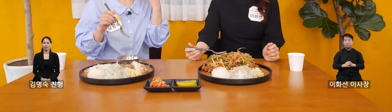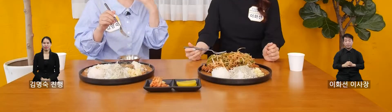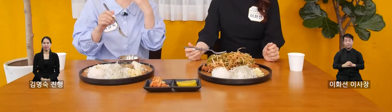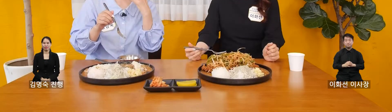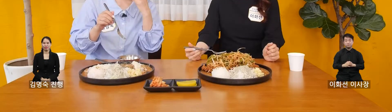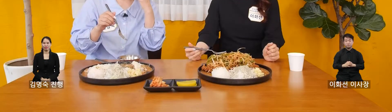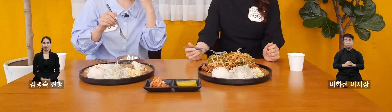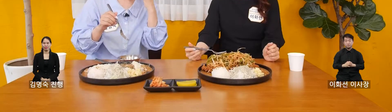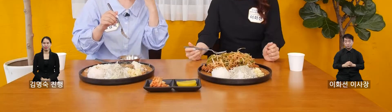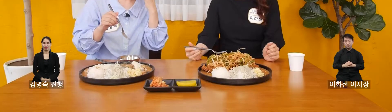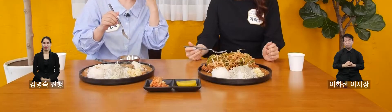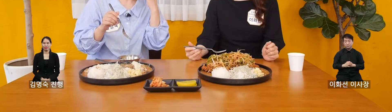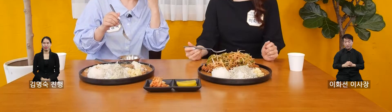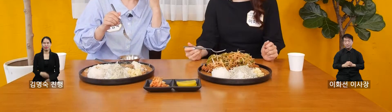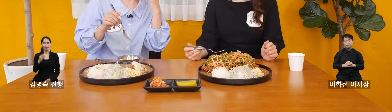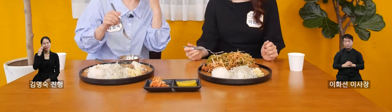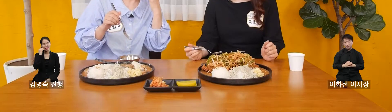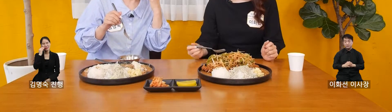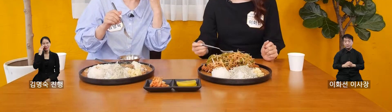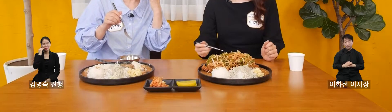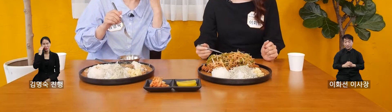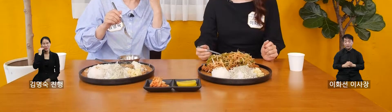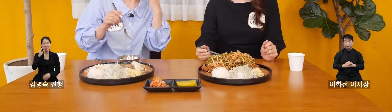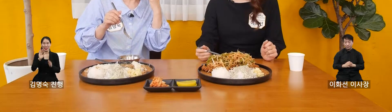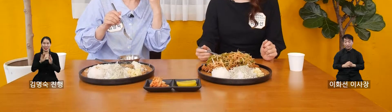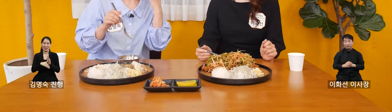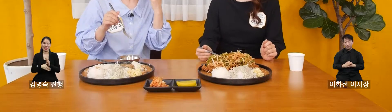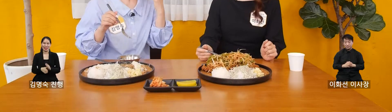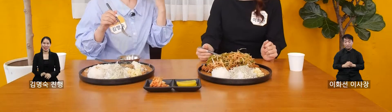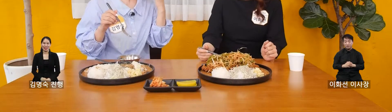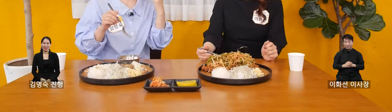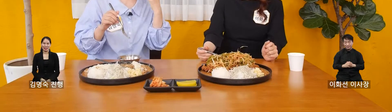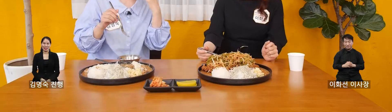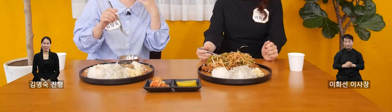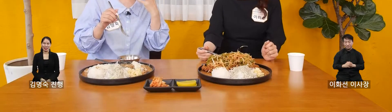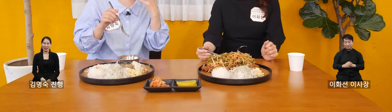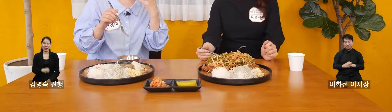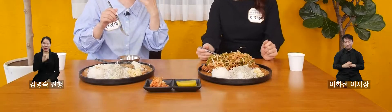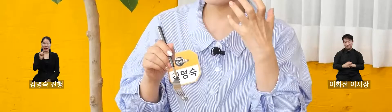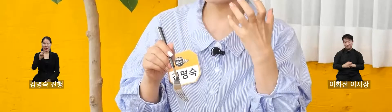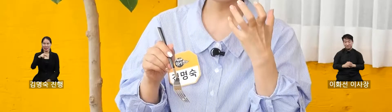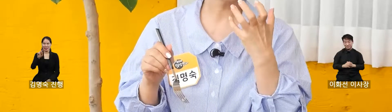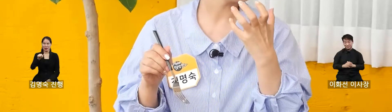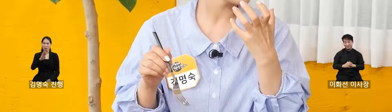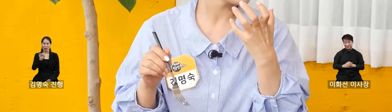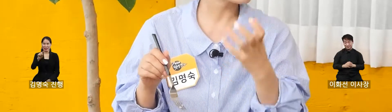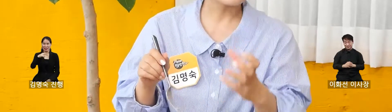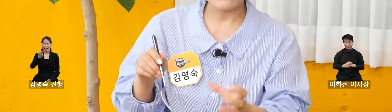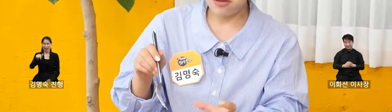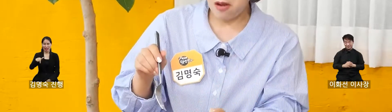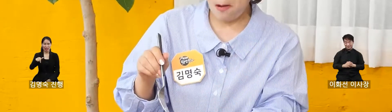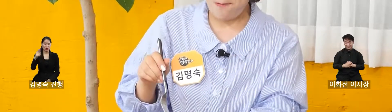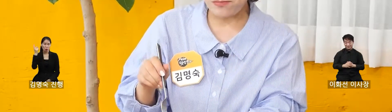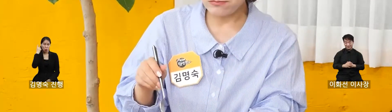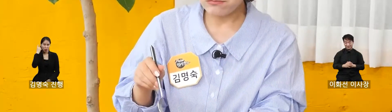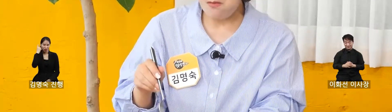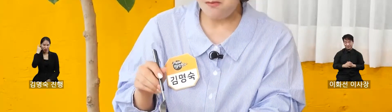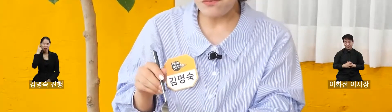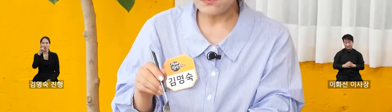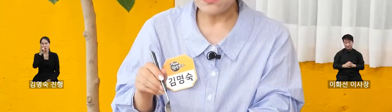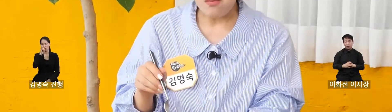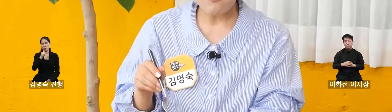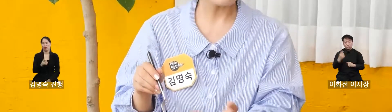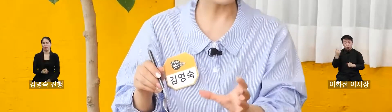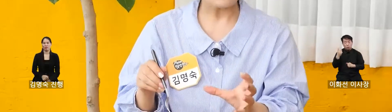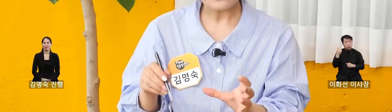지금 이게 살짝 이렇게 바삭바삭한 소리가 잘 들리나 모르겠어요.